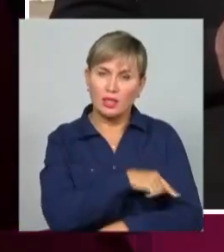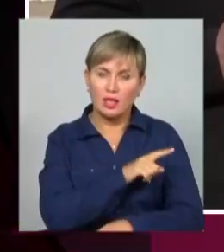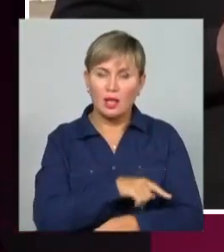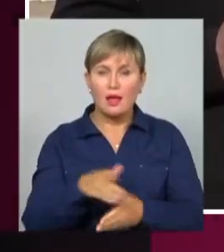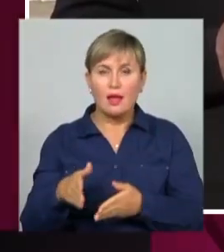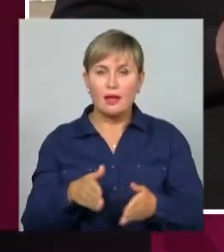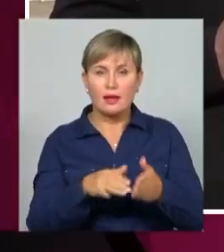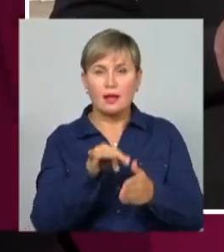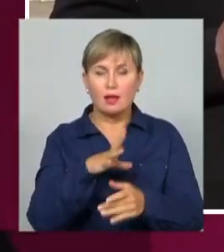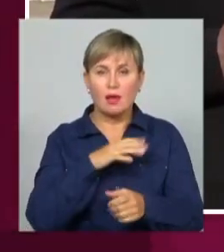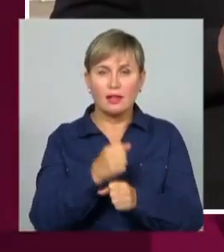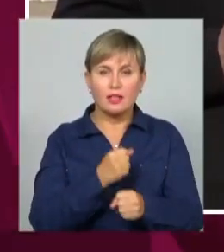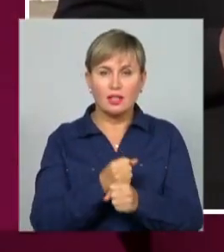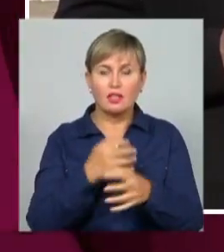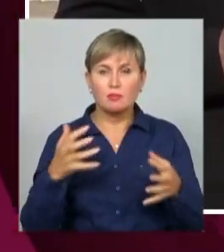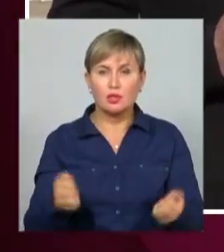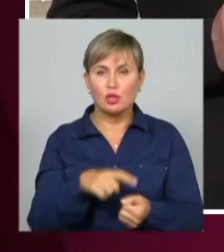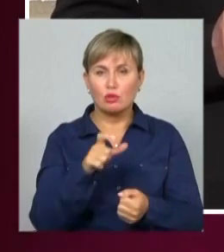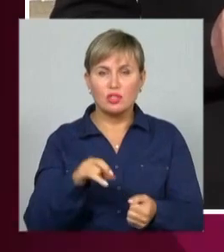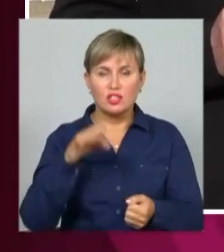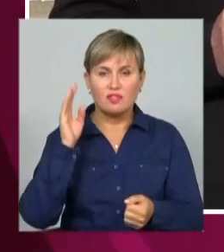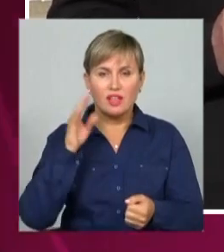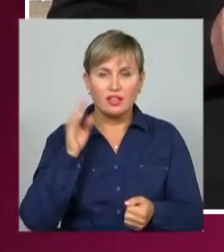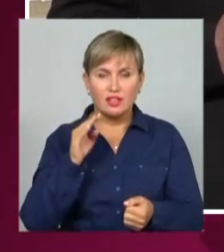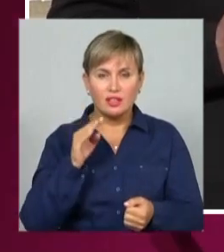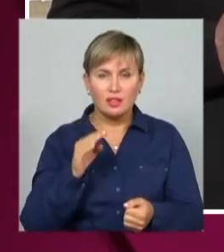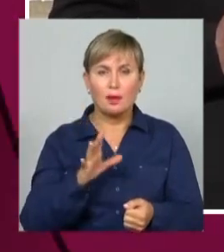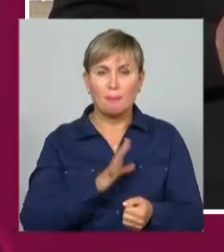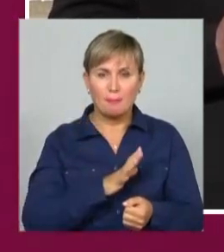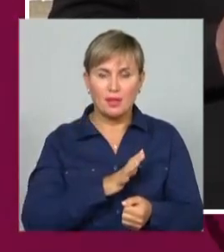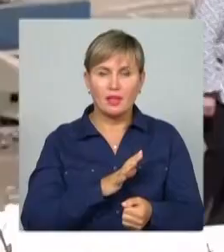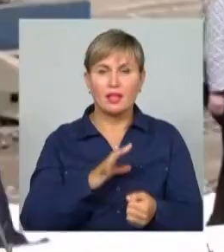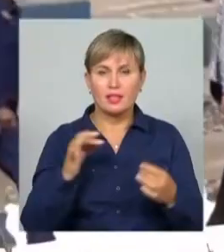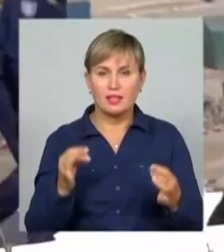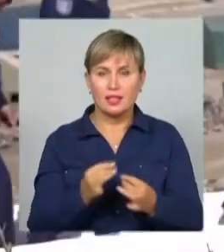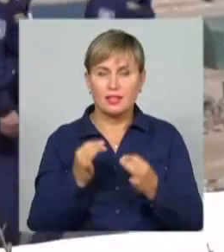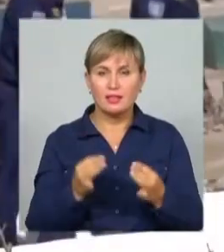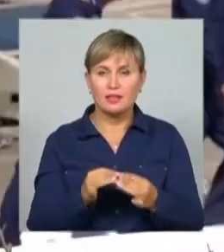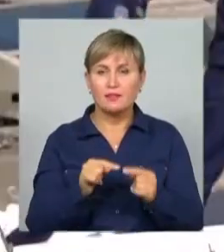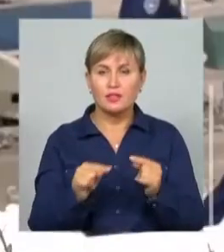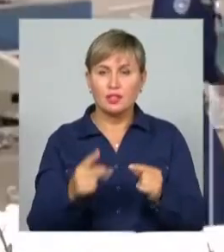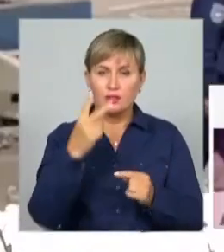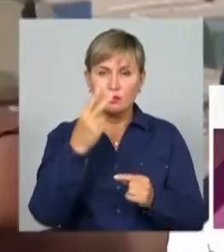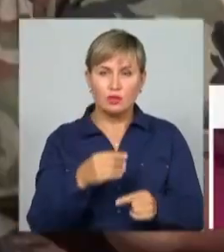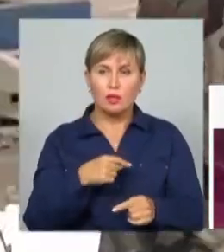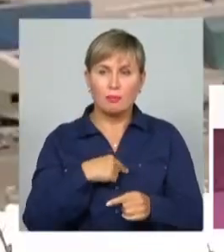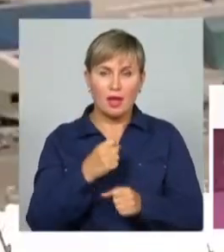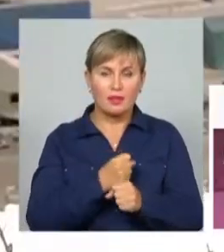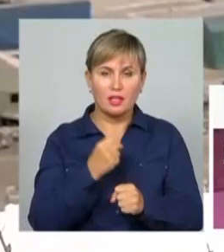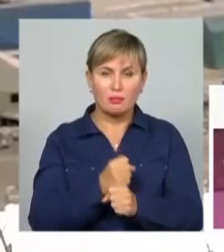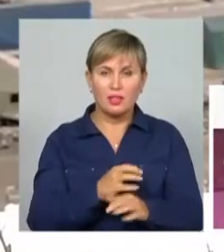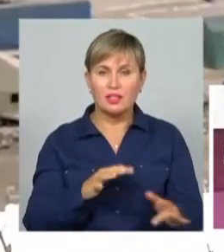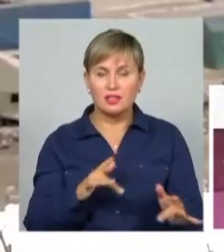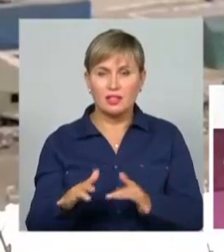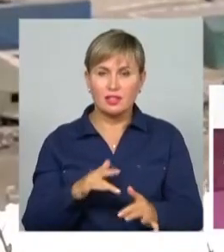Или шла отработка по спасению людей из воды. Одним словом, было эффектно. В течение 2 дней мы практически отработали